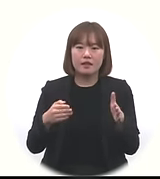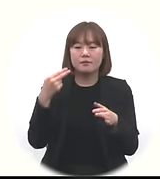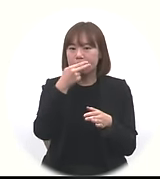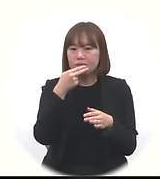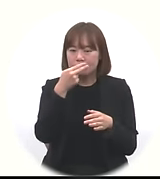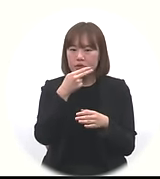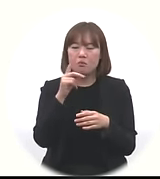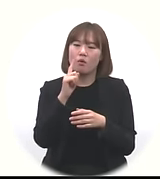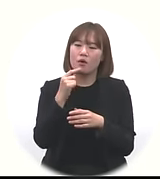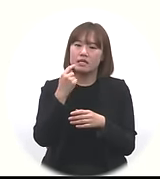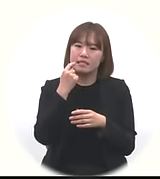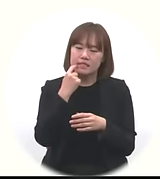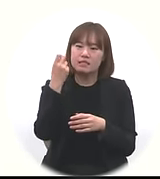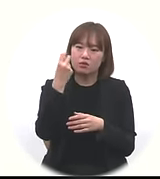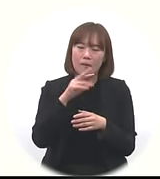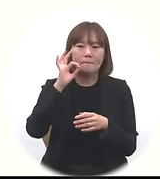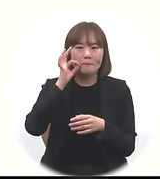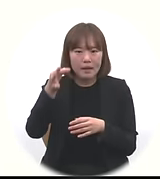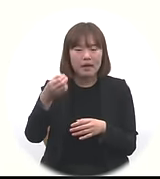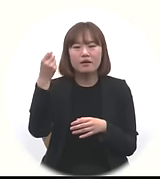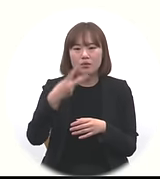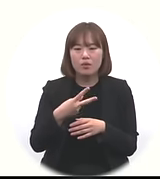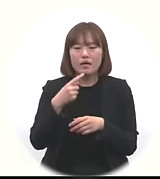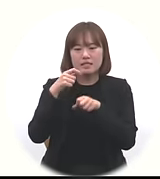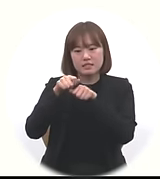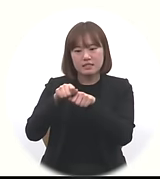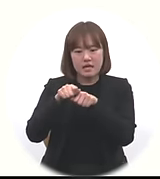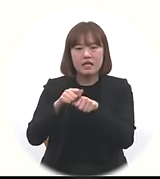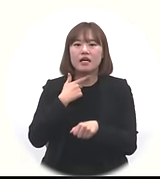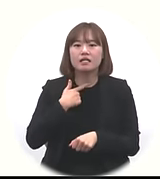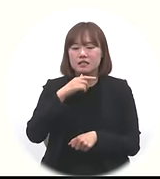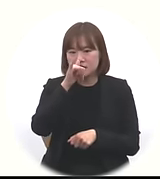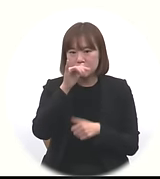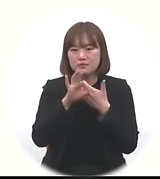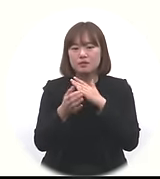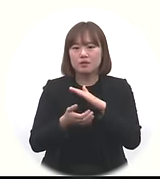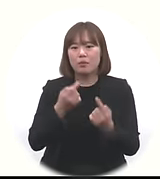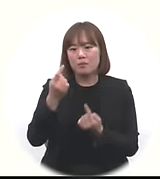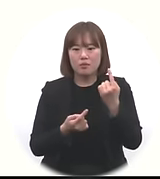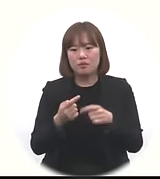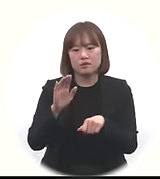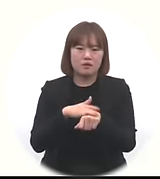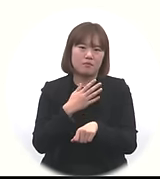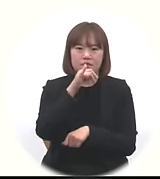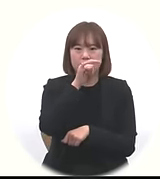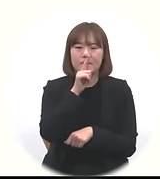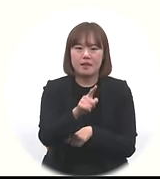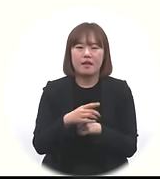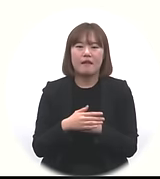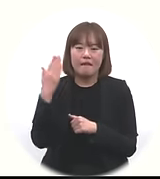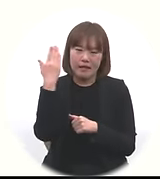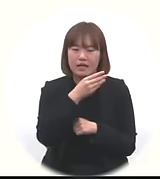떼오신 게 있거나 혹은 빼신 게 있거나 혹은 스케일링이라도 받으셨으면 전부 다 칫솔질 잘못하고 계신 거예요. 깨끗한